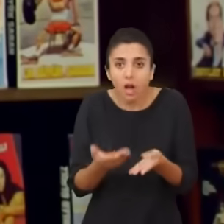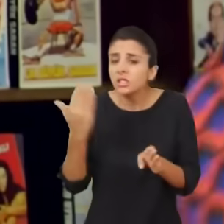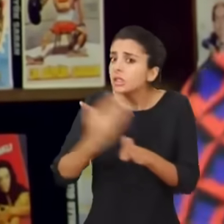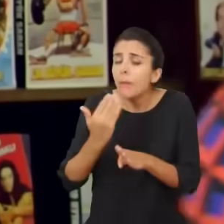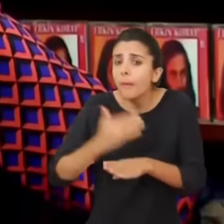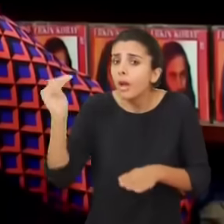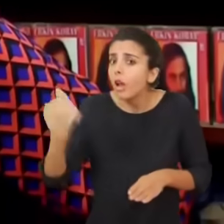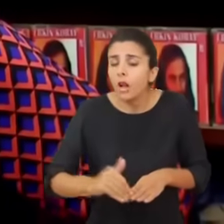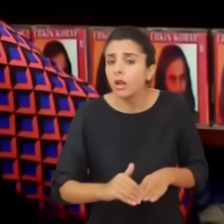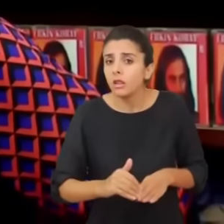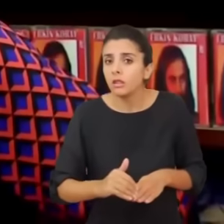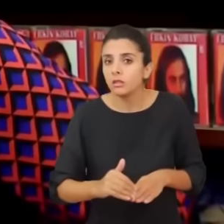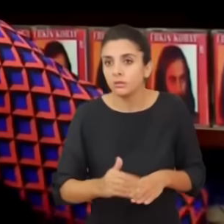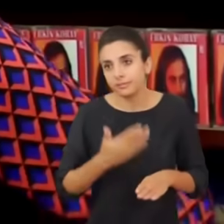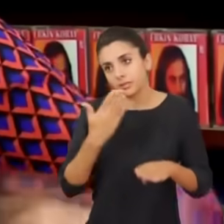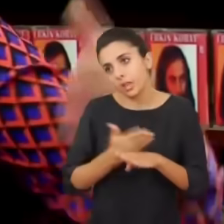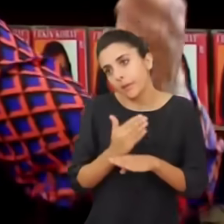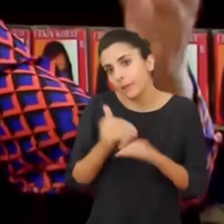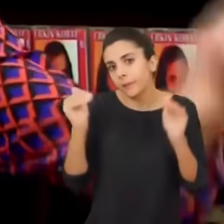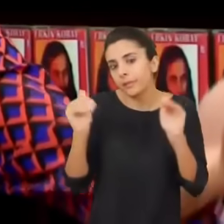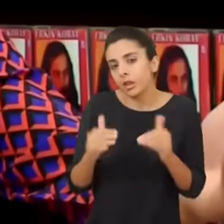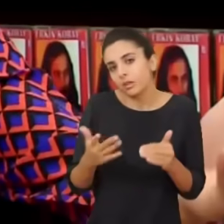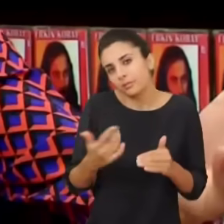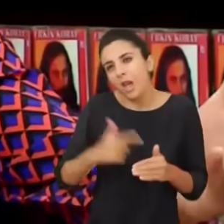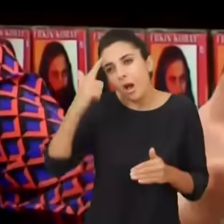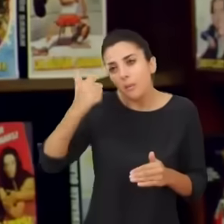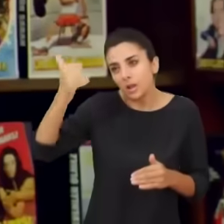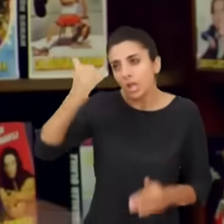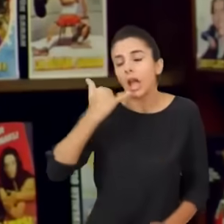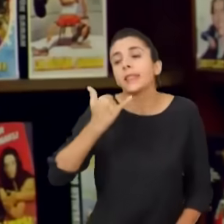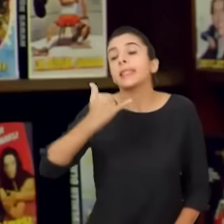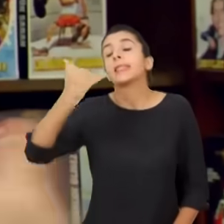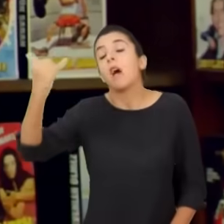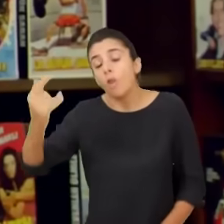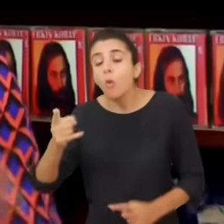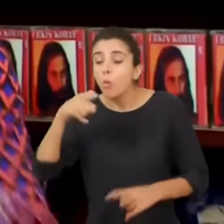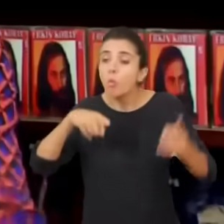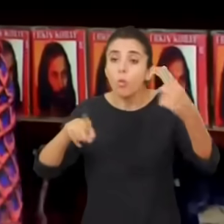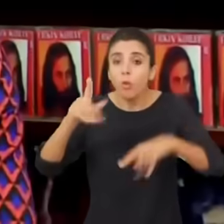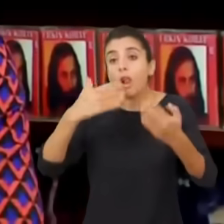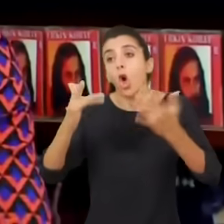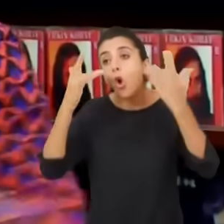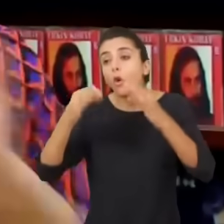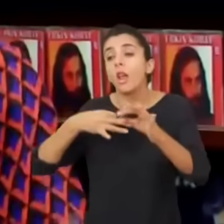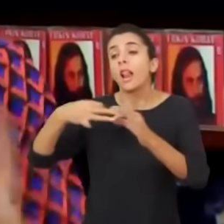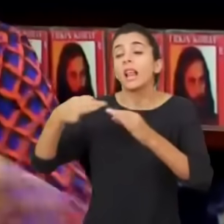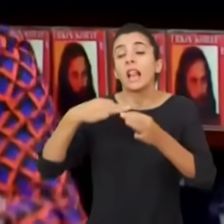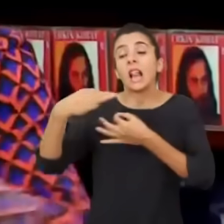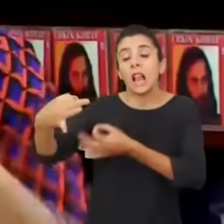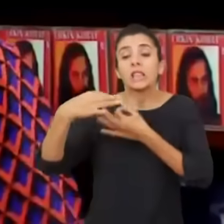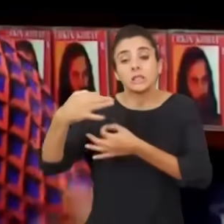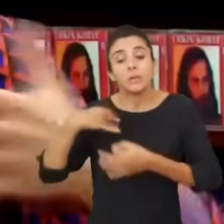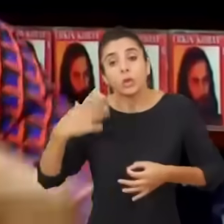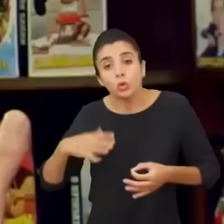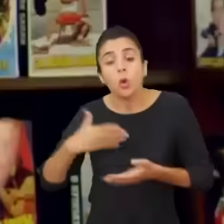gelmiş? Niye gelmiş? Başbakan aratmış bunu. Böyle böyle hani artık bir kültür alışverişi olsun hani. Almanya ile